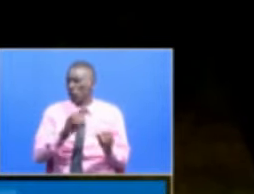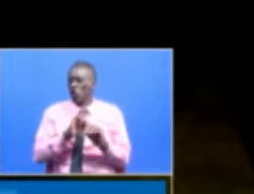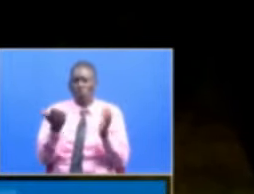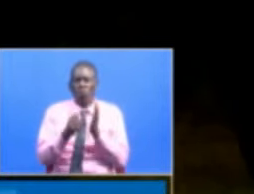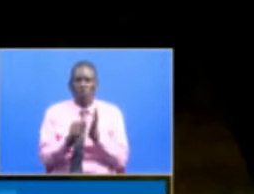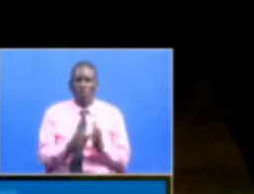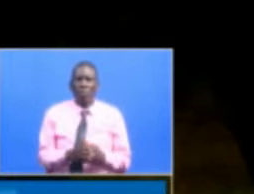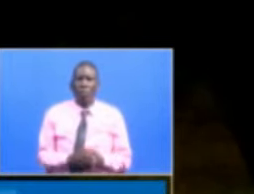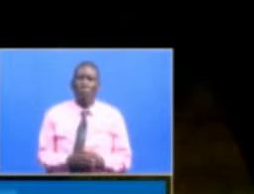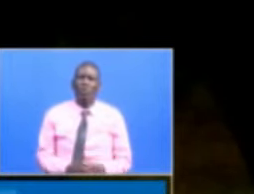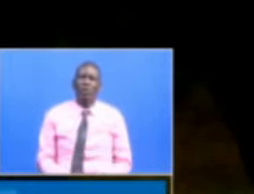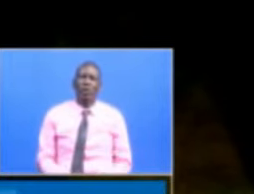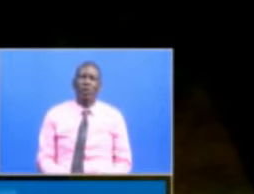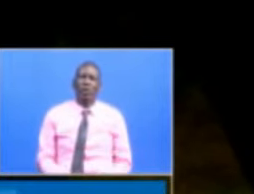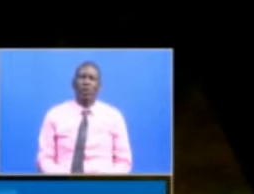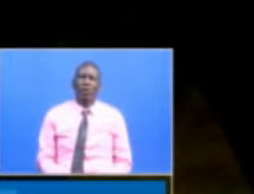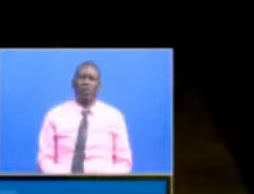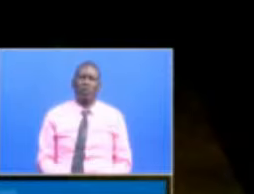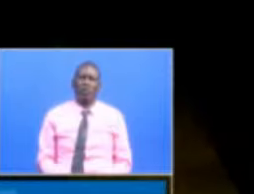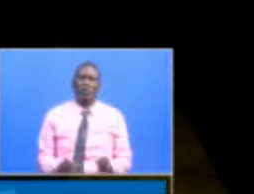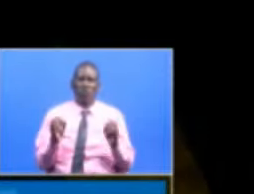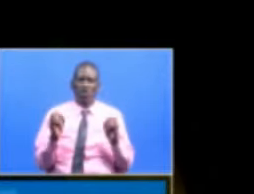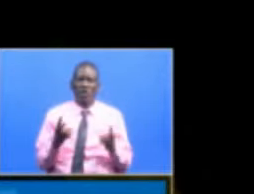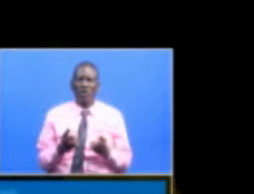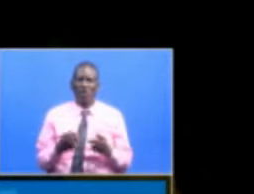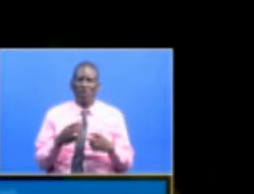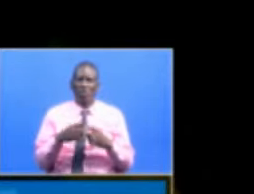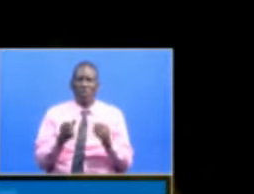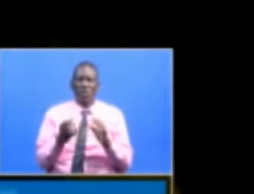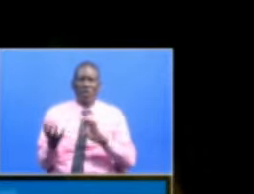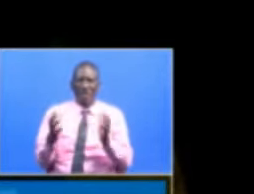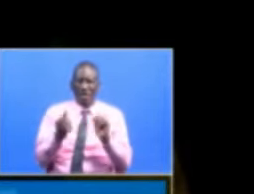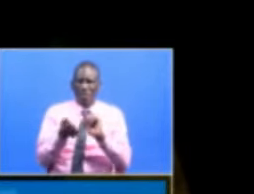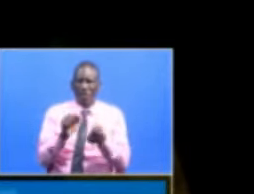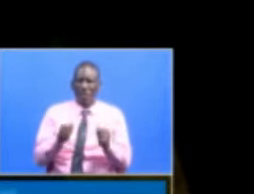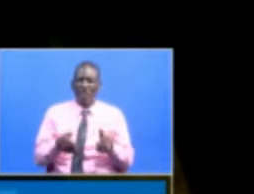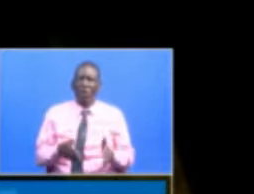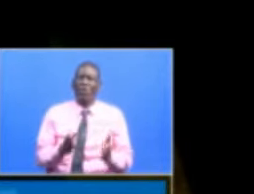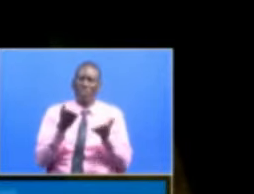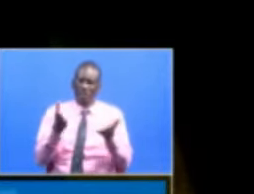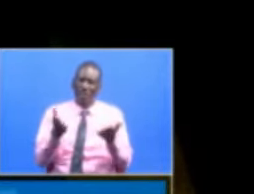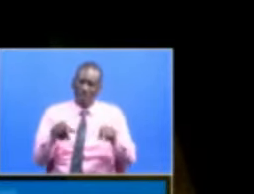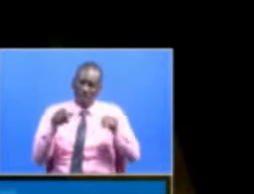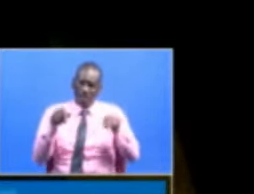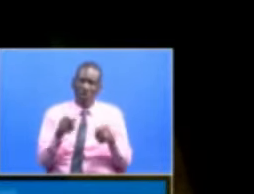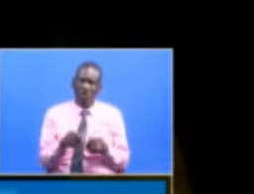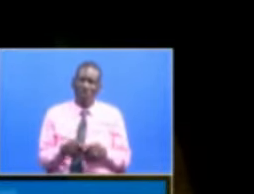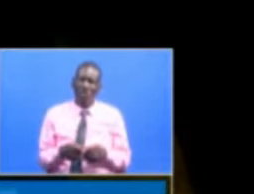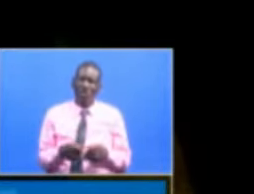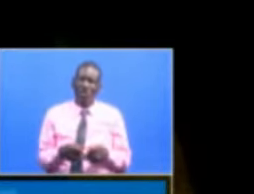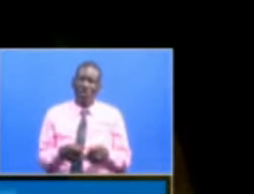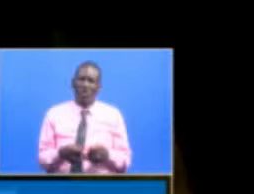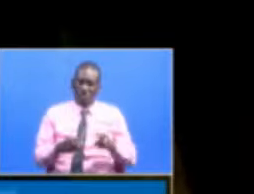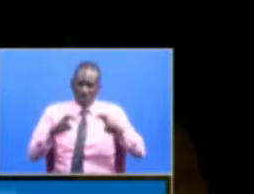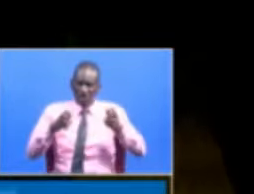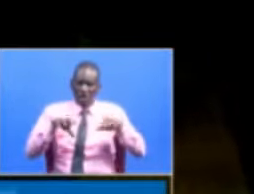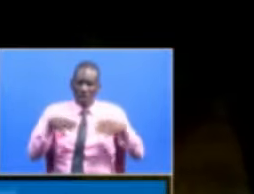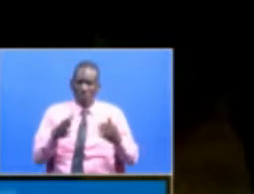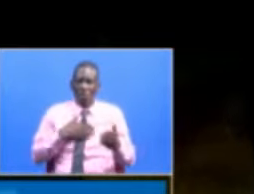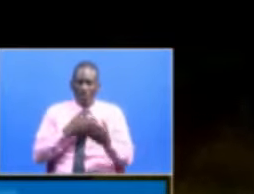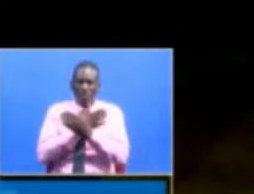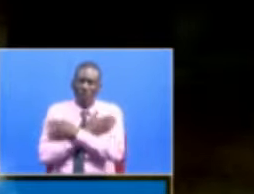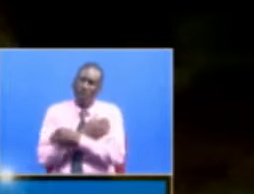Lakini sawa. Lakini kulingana na climate change vile kuko saa hii tunaangalianga vile mwenzangu pale